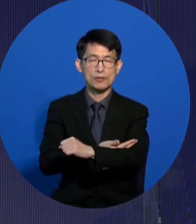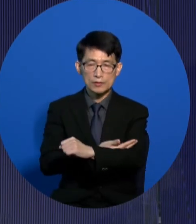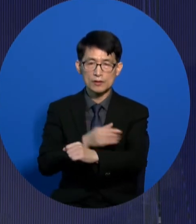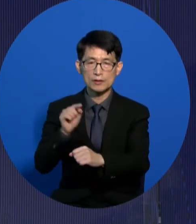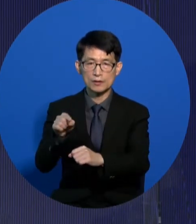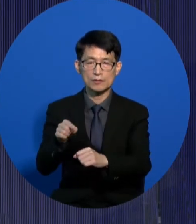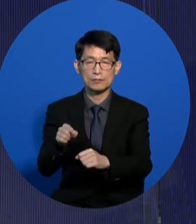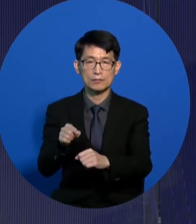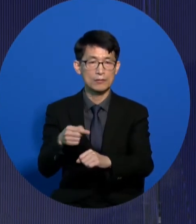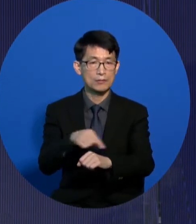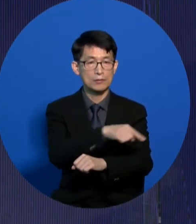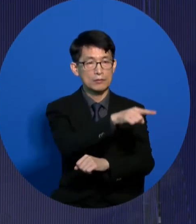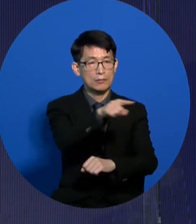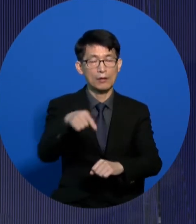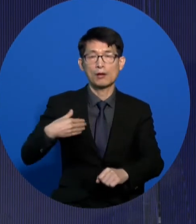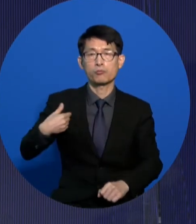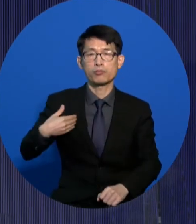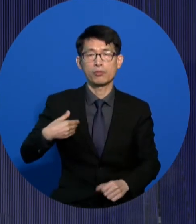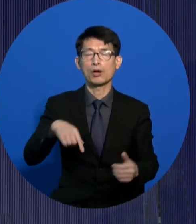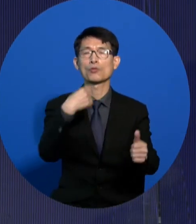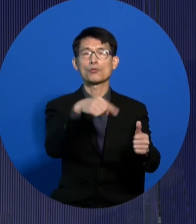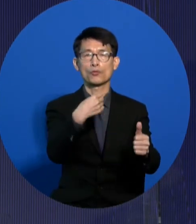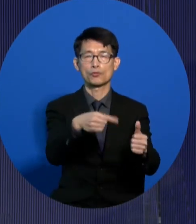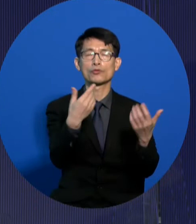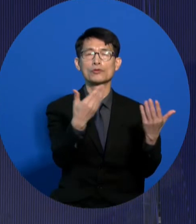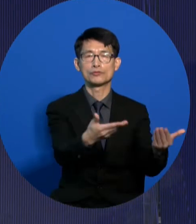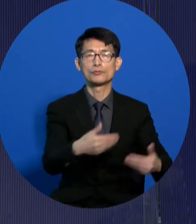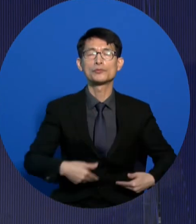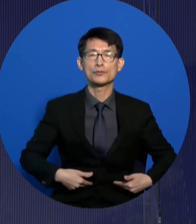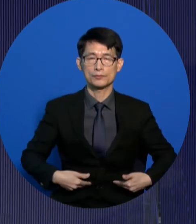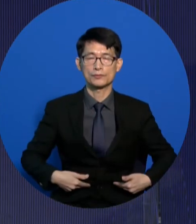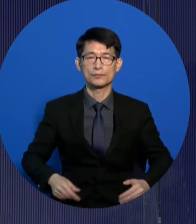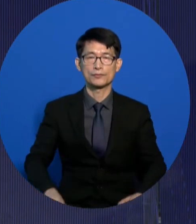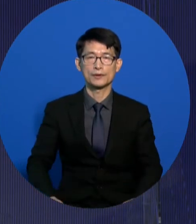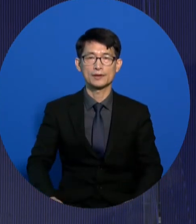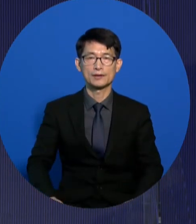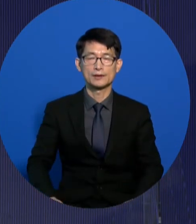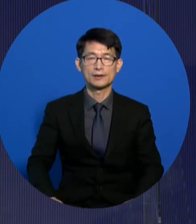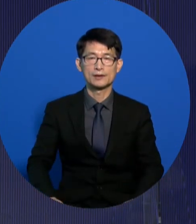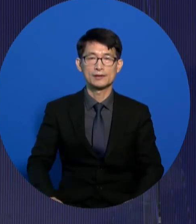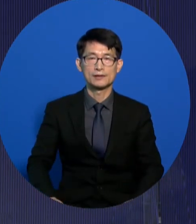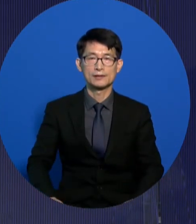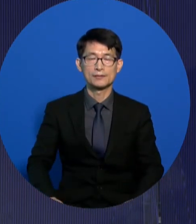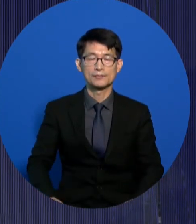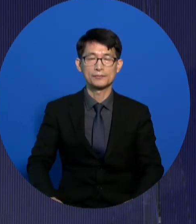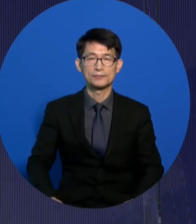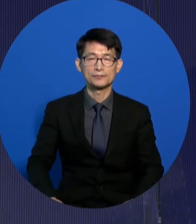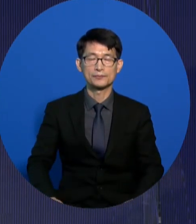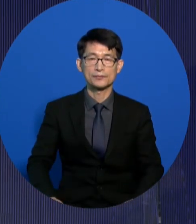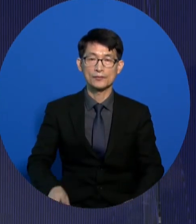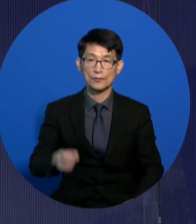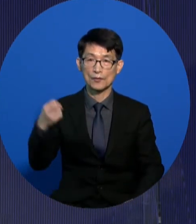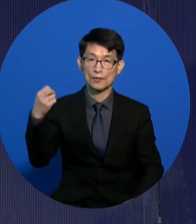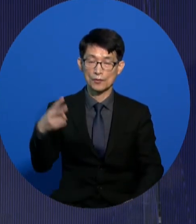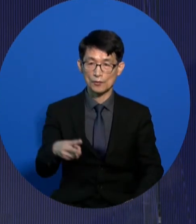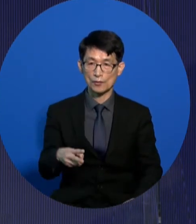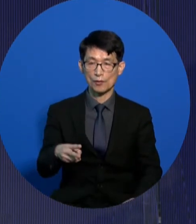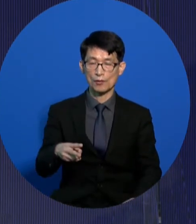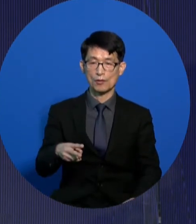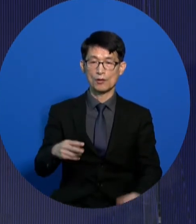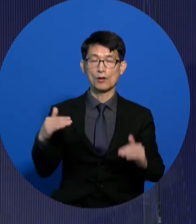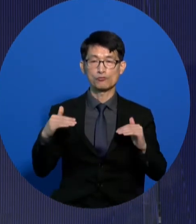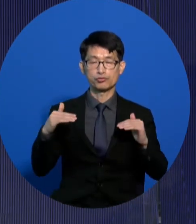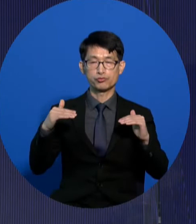때문이에요. 하지만 여러분들도 아시겠지만 우리가 이제 중도 장애가 10명